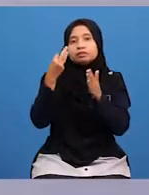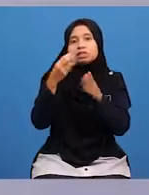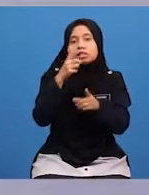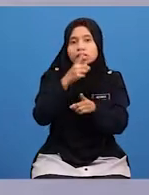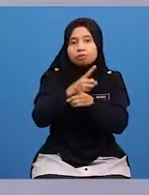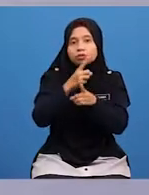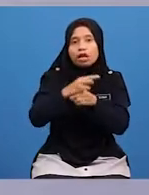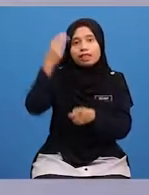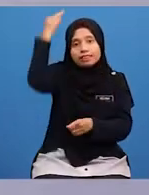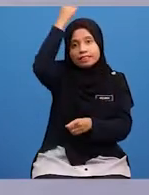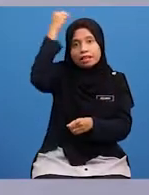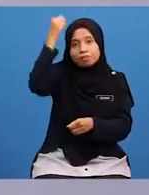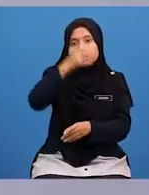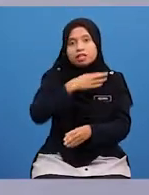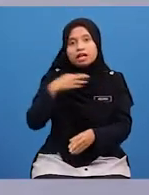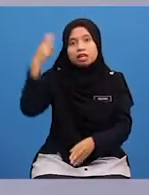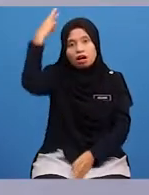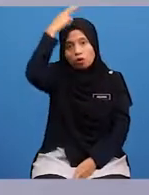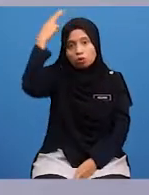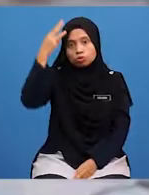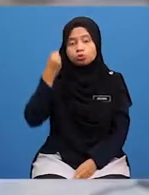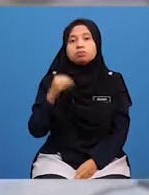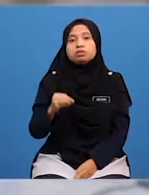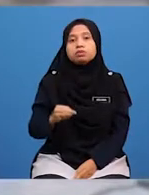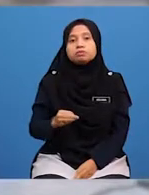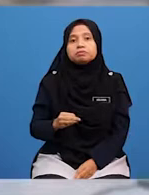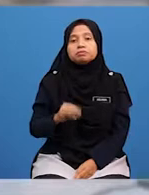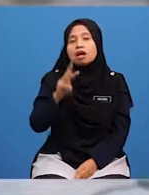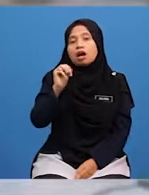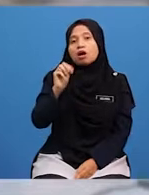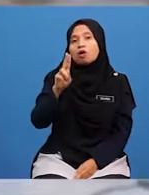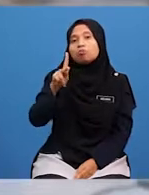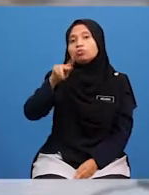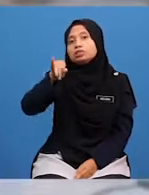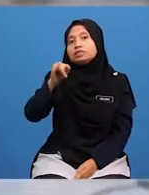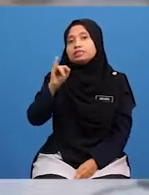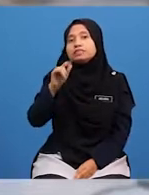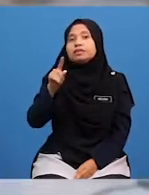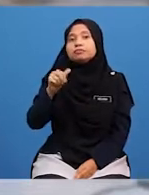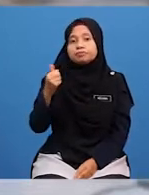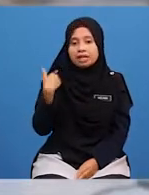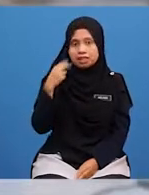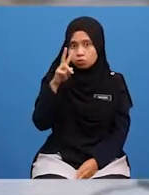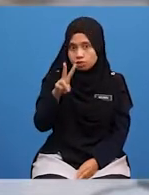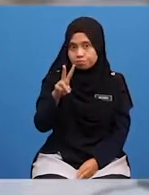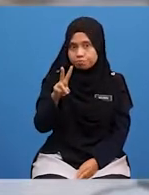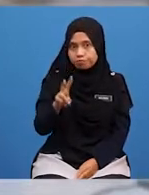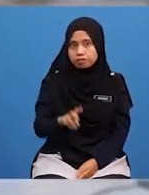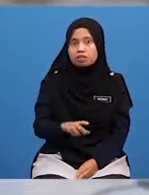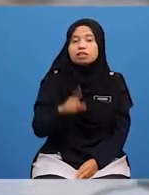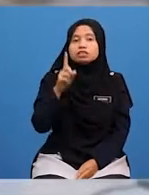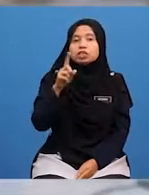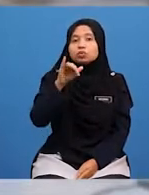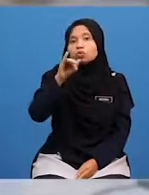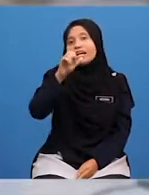kebenaran kenabian dan kerasulan mereka. Mukjizat terbahagi dua, iaitu mukjizat